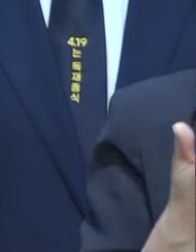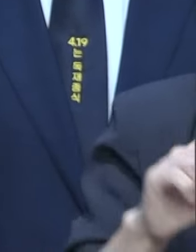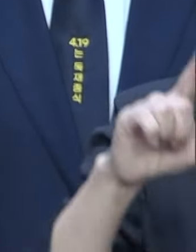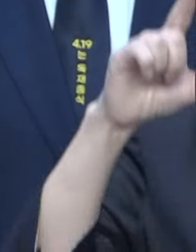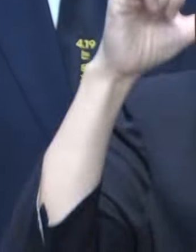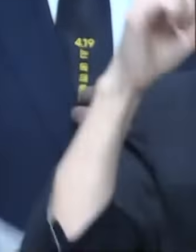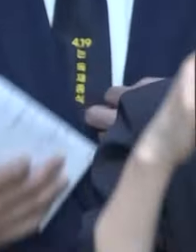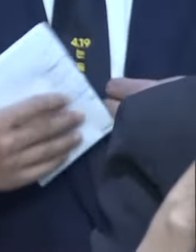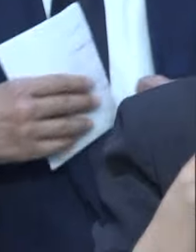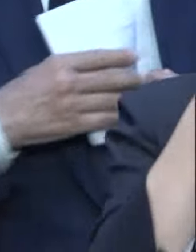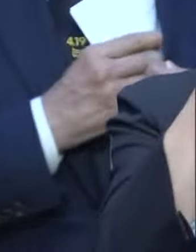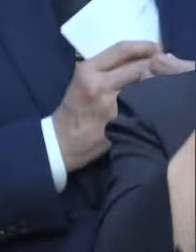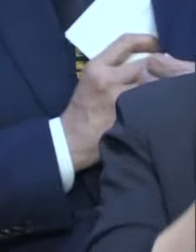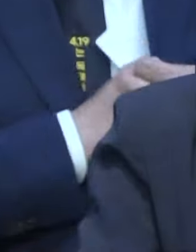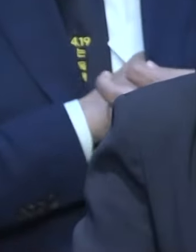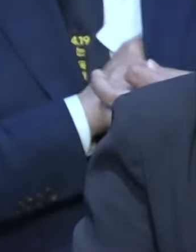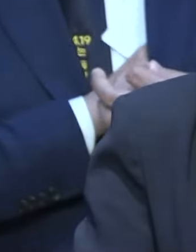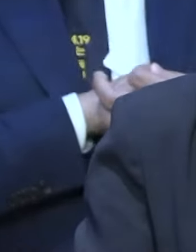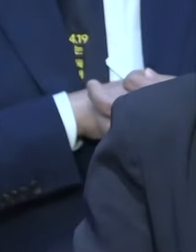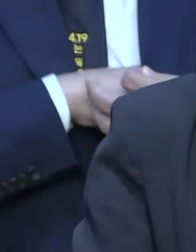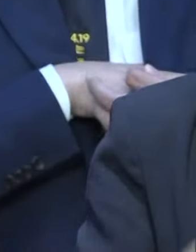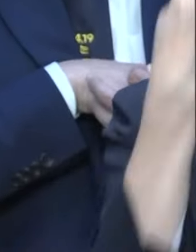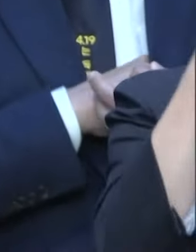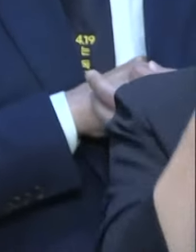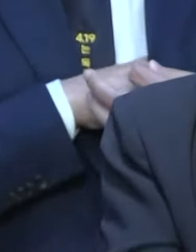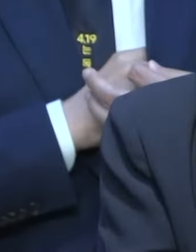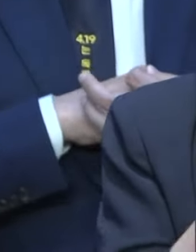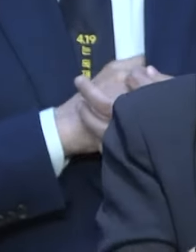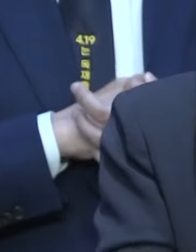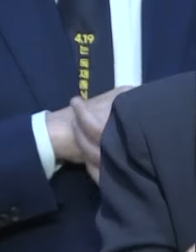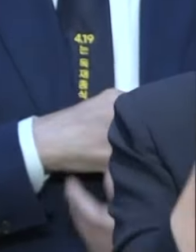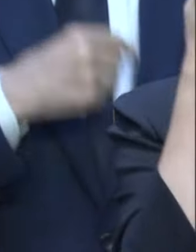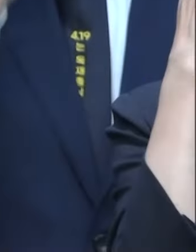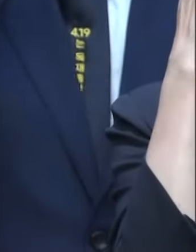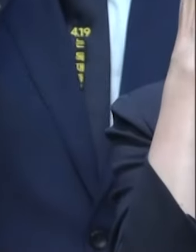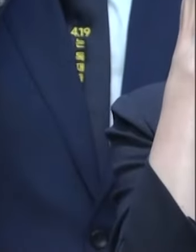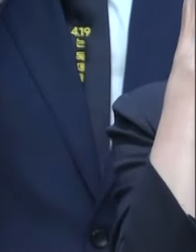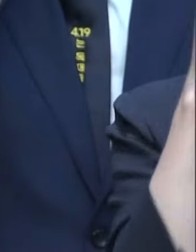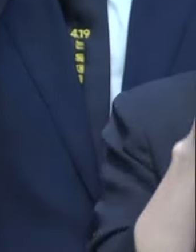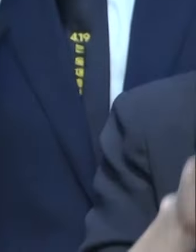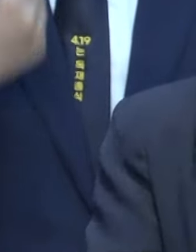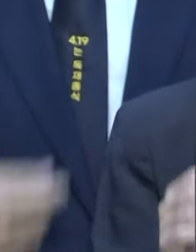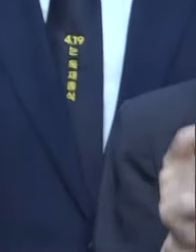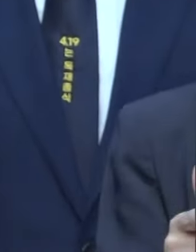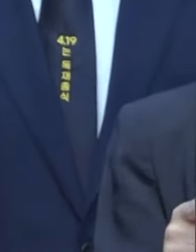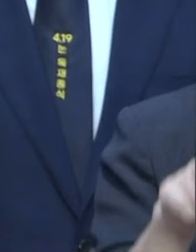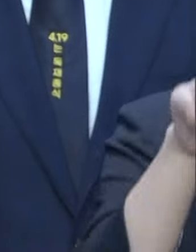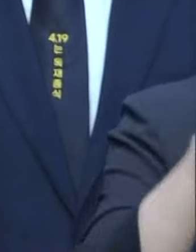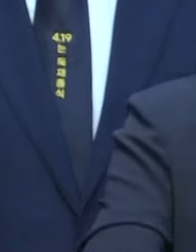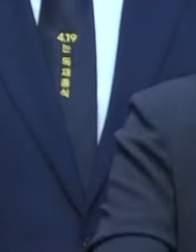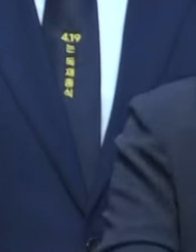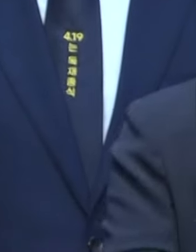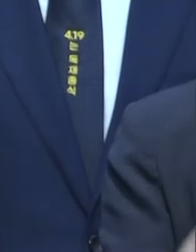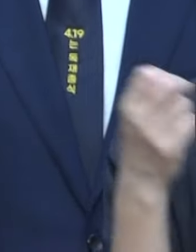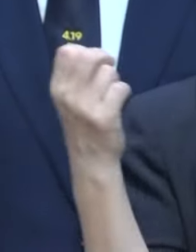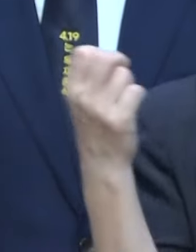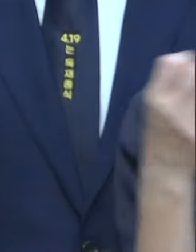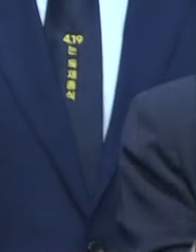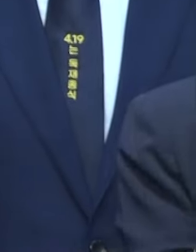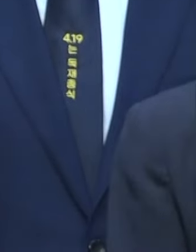검사석 시절에 그 모습을 상기해 보자면 아마이 기회에 문제가 다시는